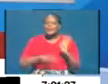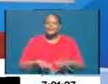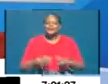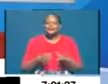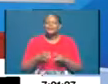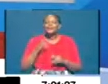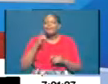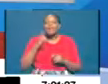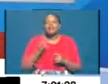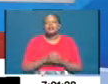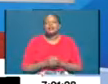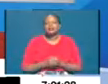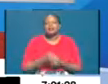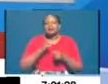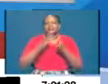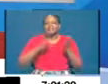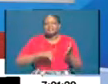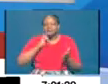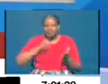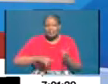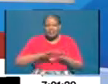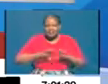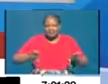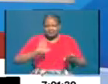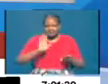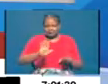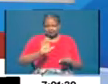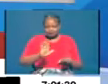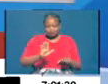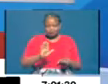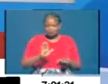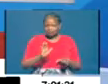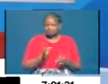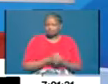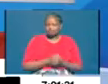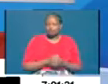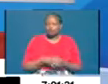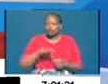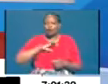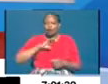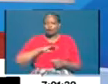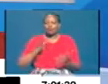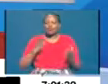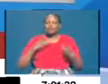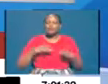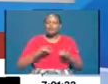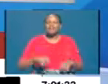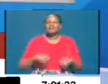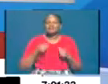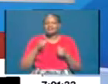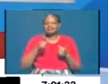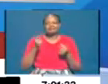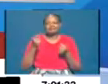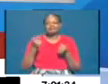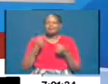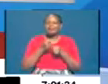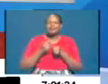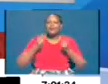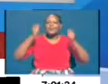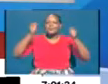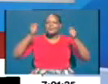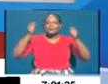mmoja aliyedai kumiliki kipande cha ardhi walikoishi wenye nyumba hizo. Ni tukio lililosababisha maandamano miongoni mwa